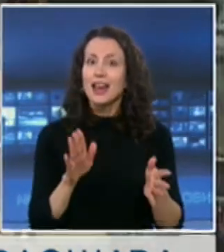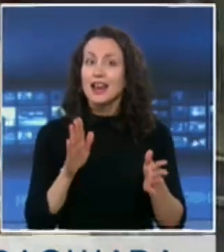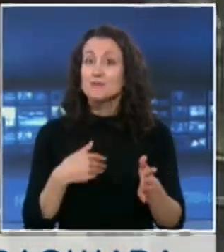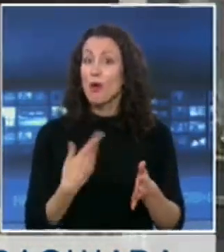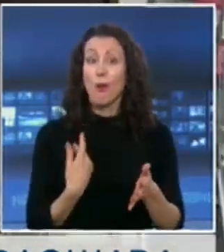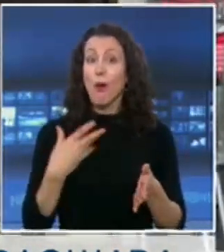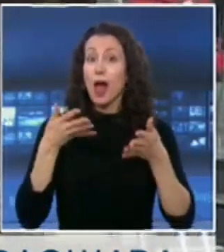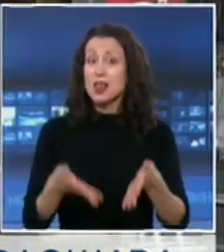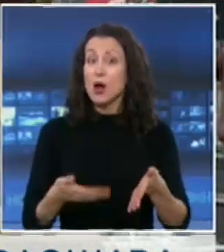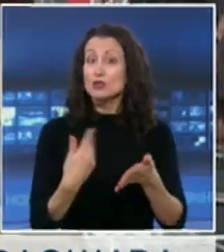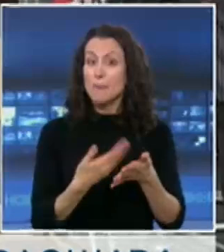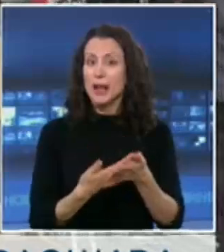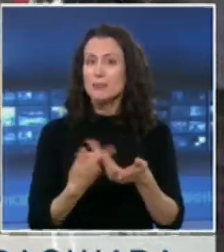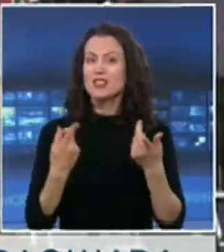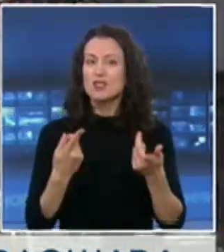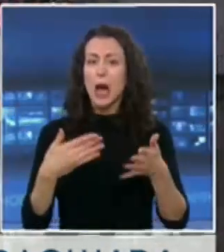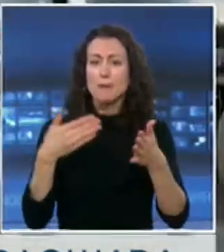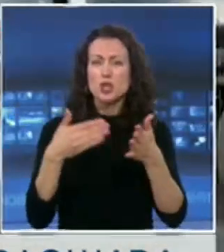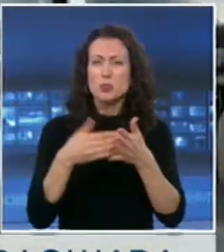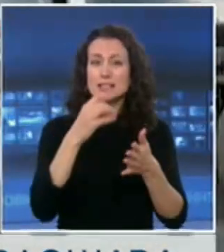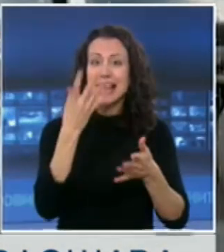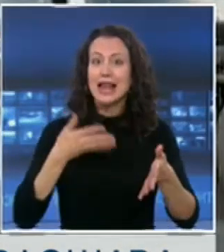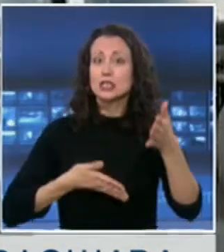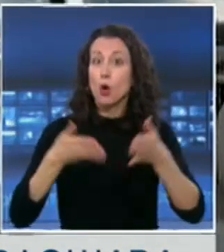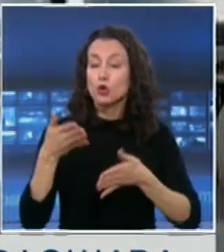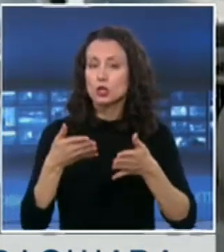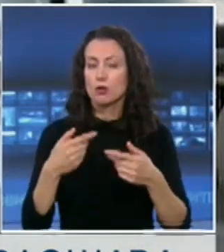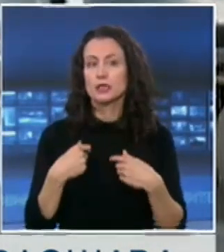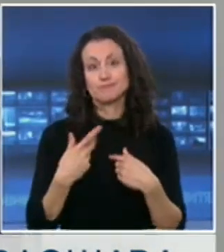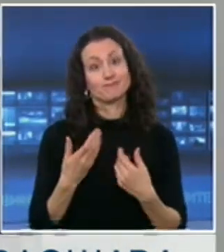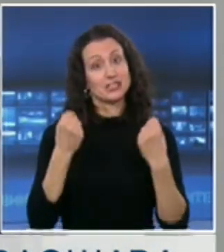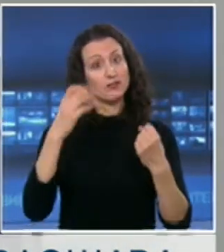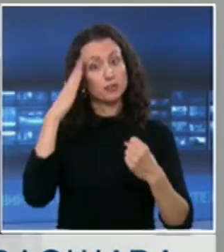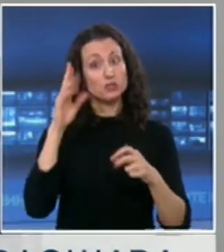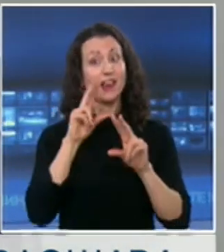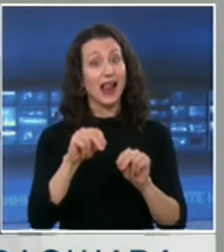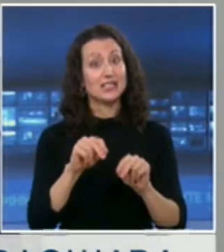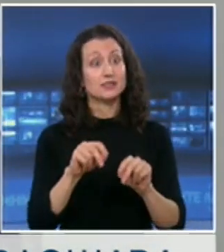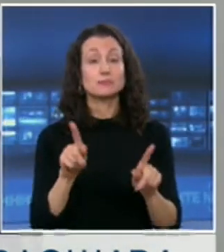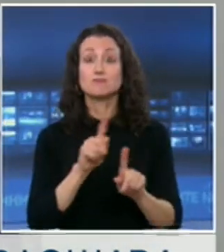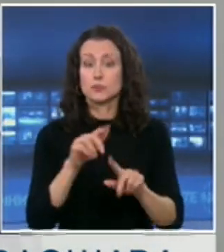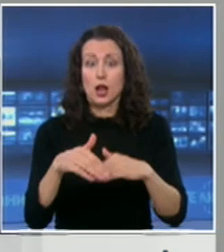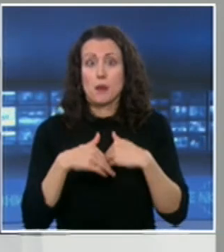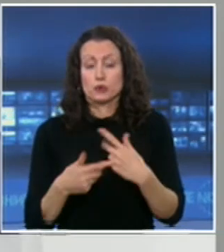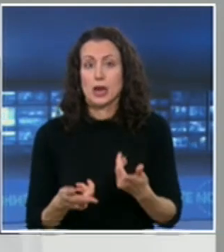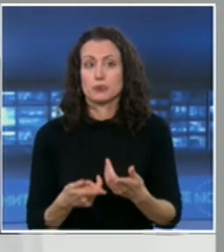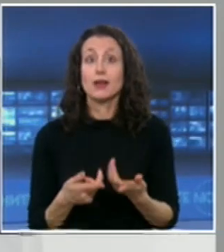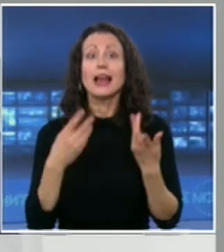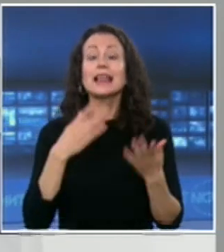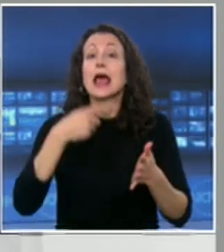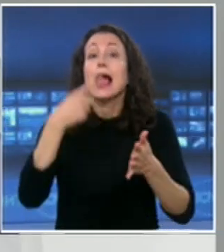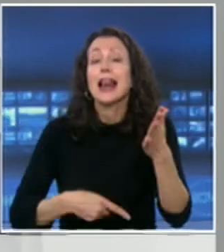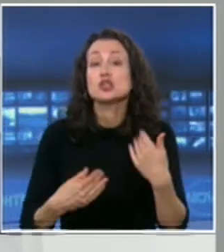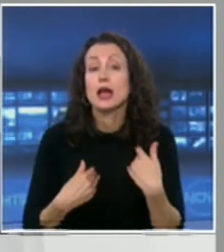коридори. Според здравния министър, тази мярка не среща нужното разбиране и подкрепа. Къде сбъркахме? След като въведохме една